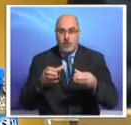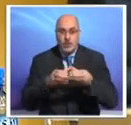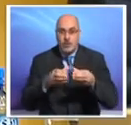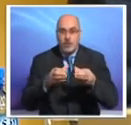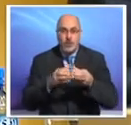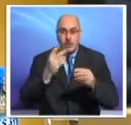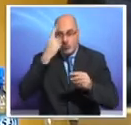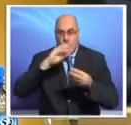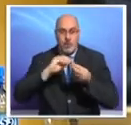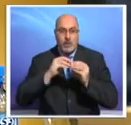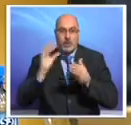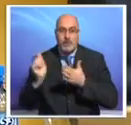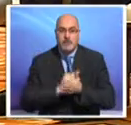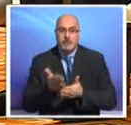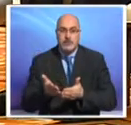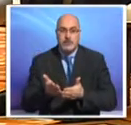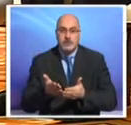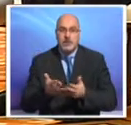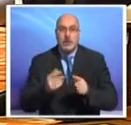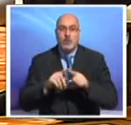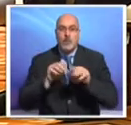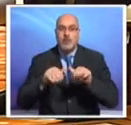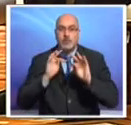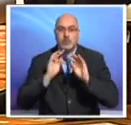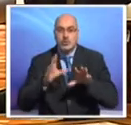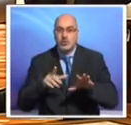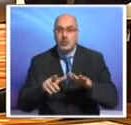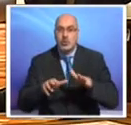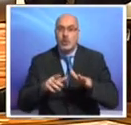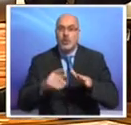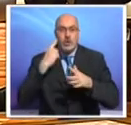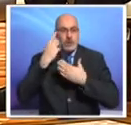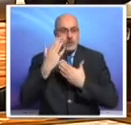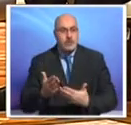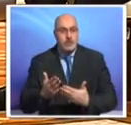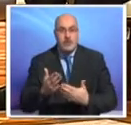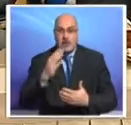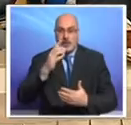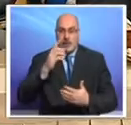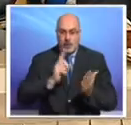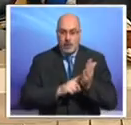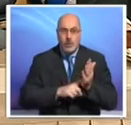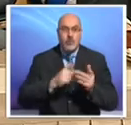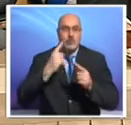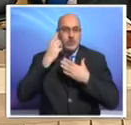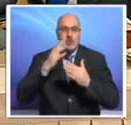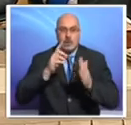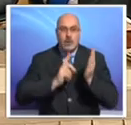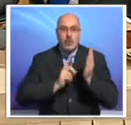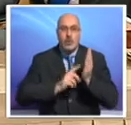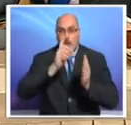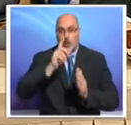المعضلة ضمن مقاربة مشتركة مبنية على الاحترام التام للقانون ولحقوق